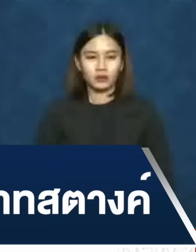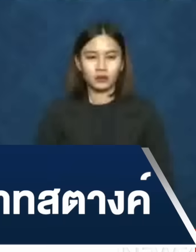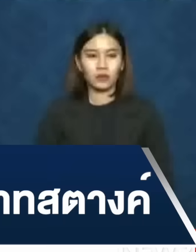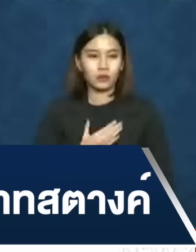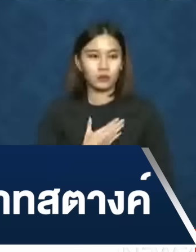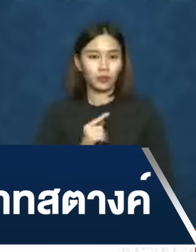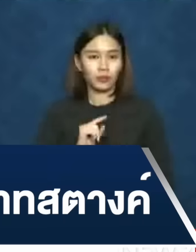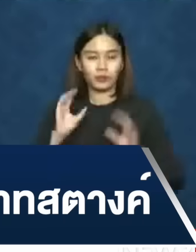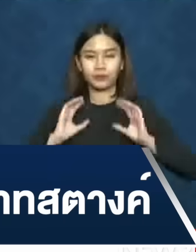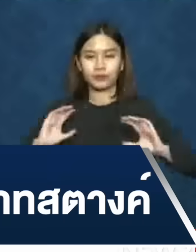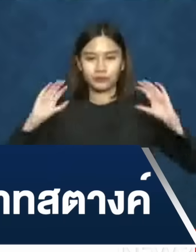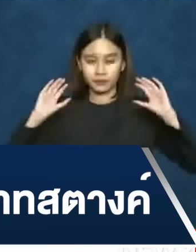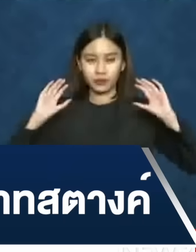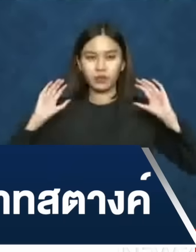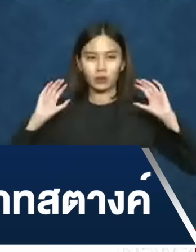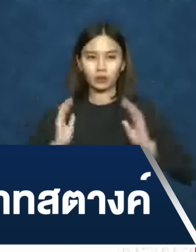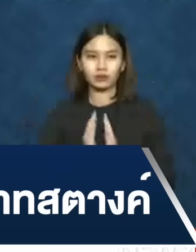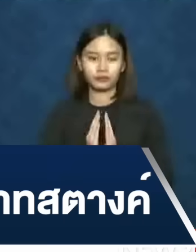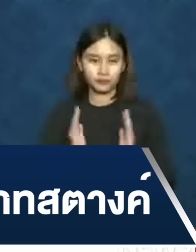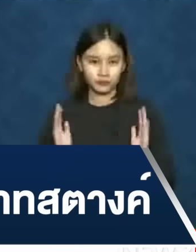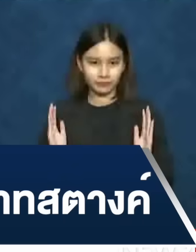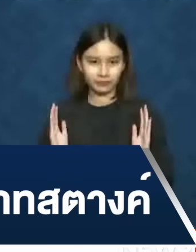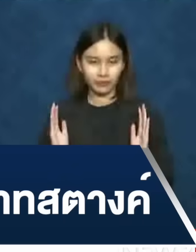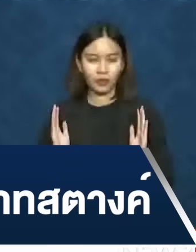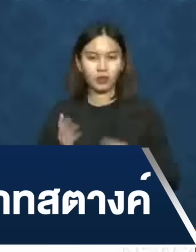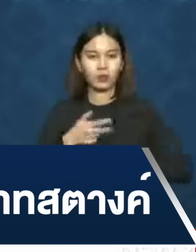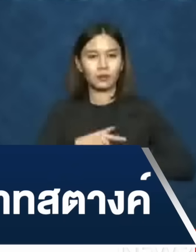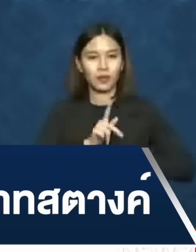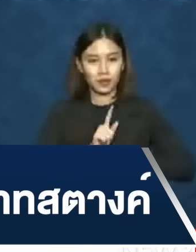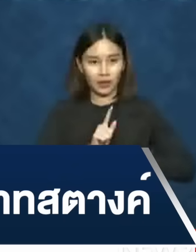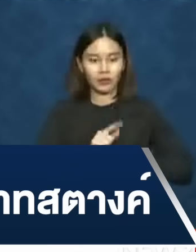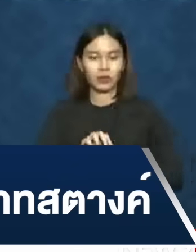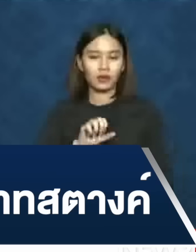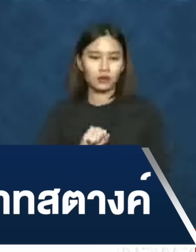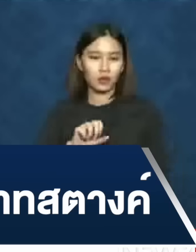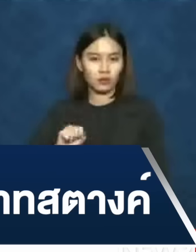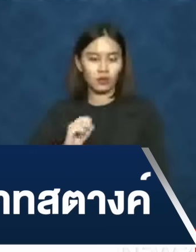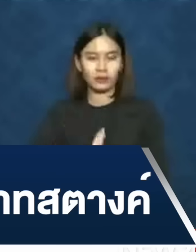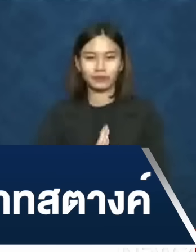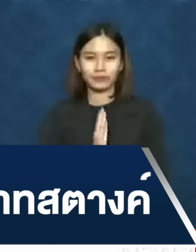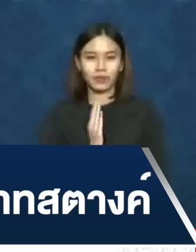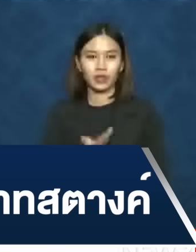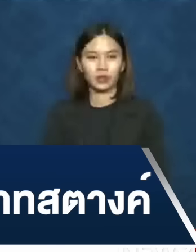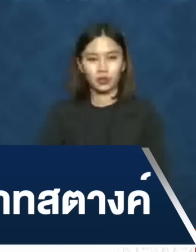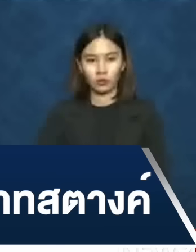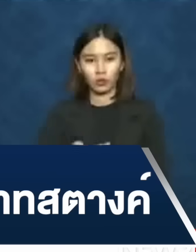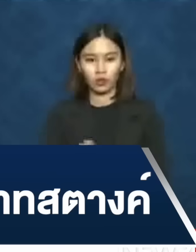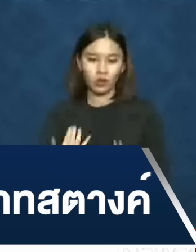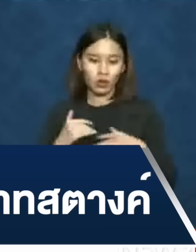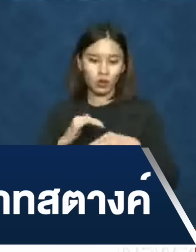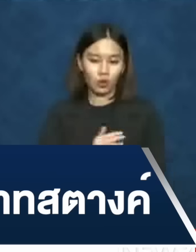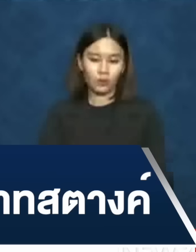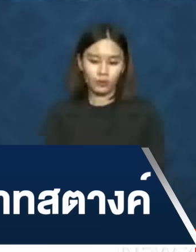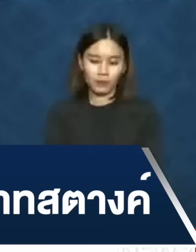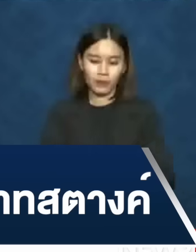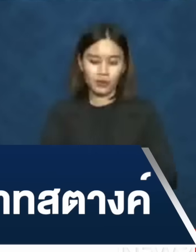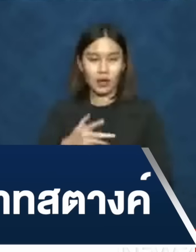ผมในนามของรัฐบาลขอขอบคุณท่านประธานและท่านสมาชิกผู้ทรงเกียรติทุกท่านที่ได้ร่วมกันพิจารณา